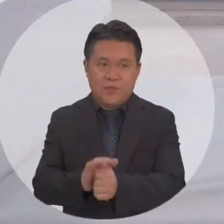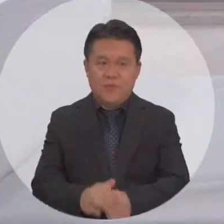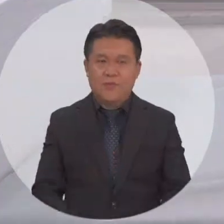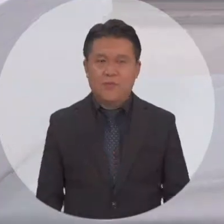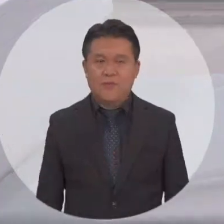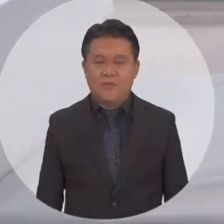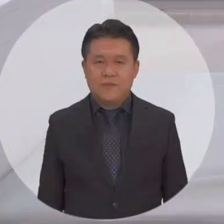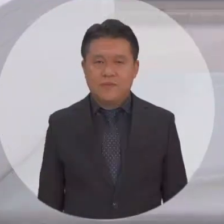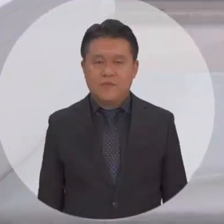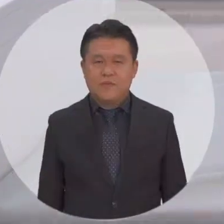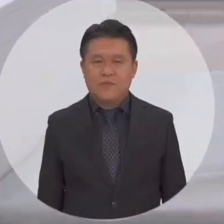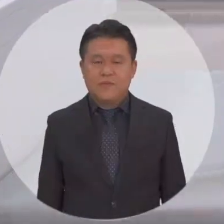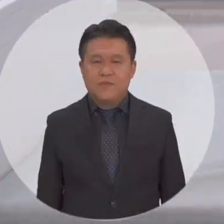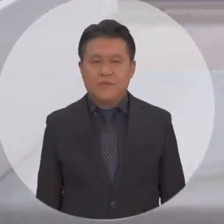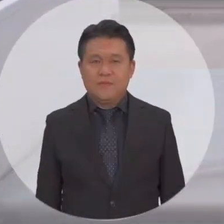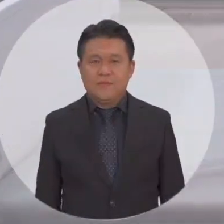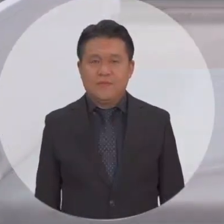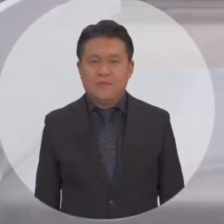받쳐줍니다.